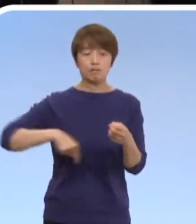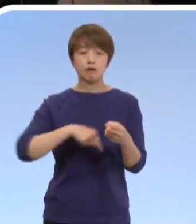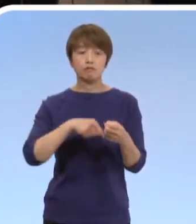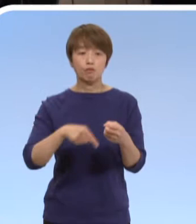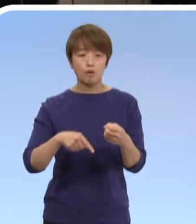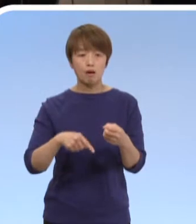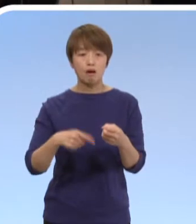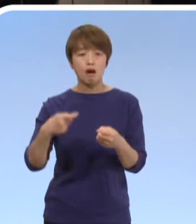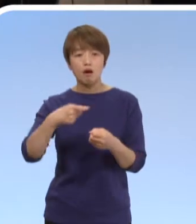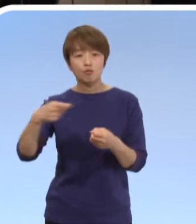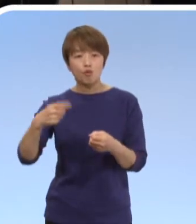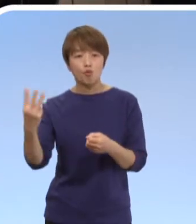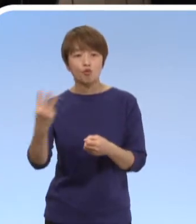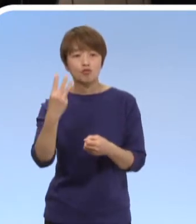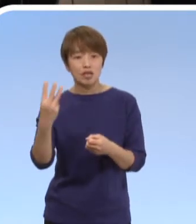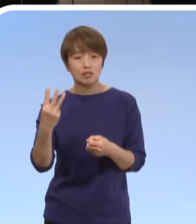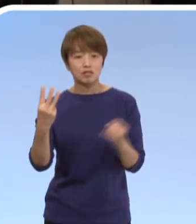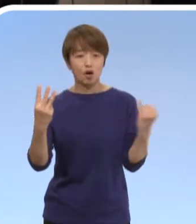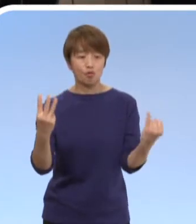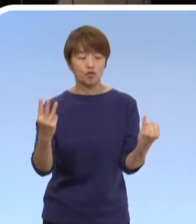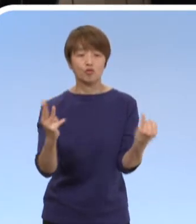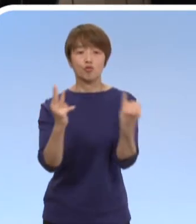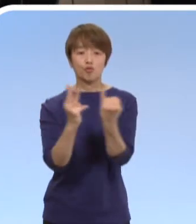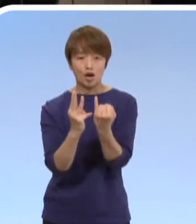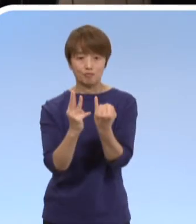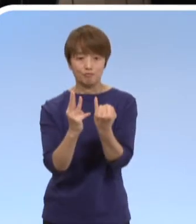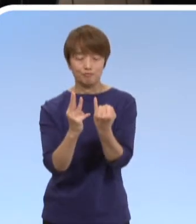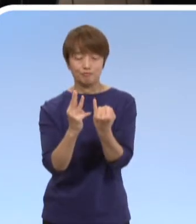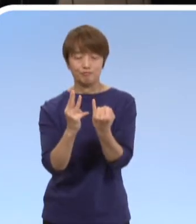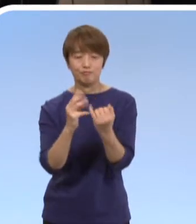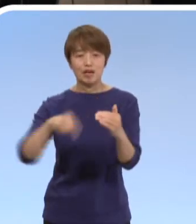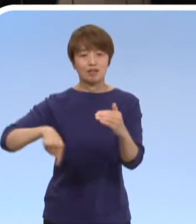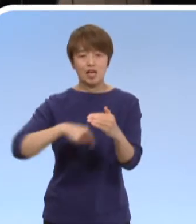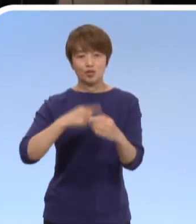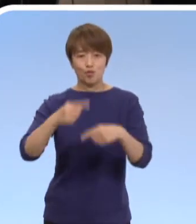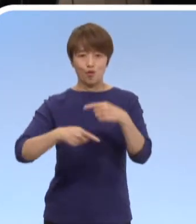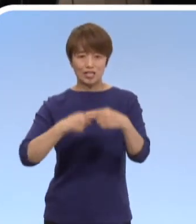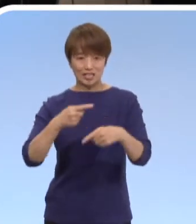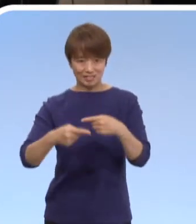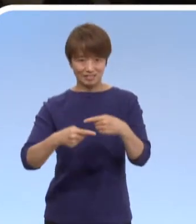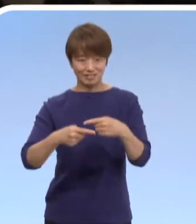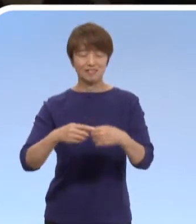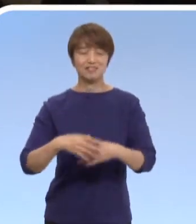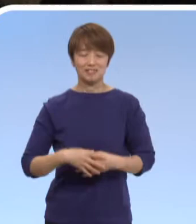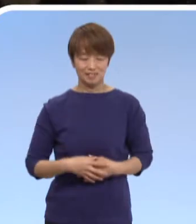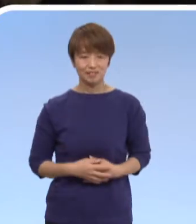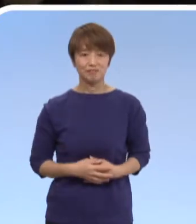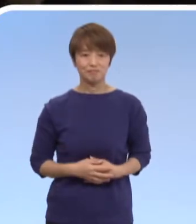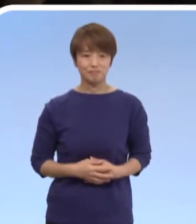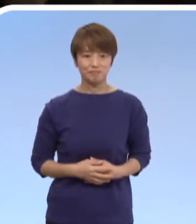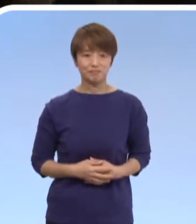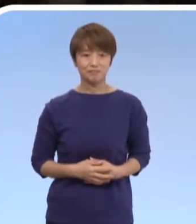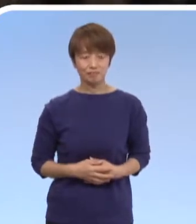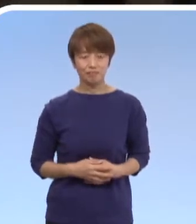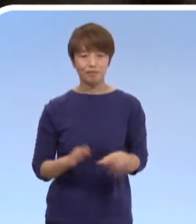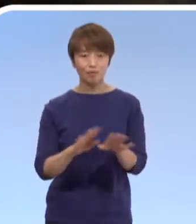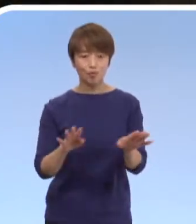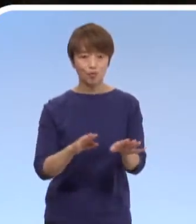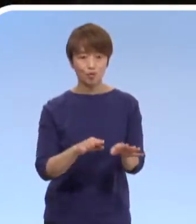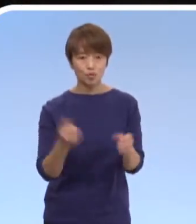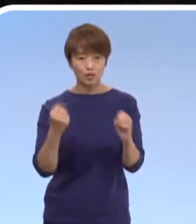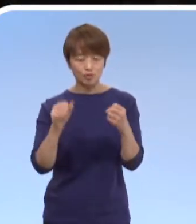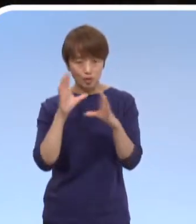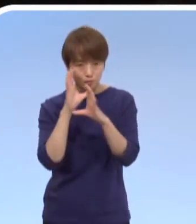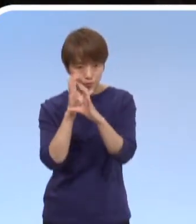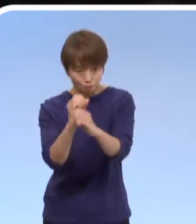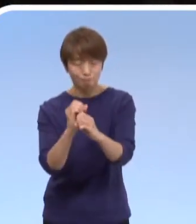ミュージカルは3人の泥棒が1人の女の子と出会う愉快で少し切ないお話。子供